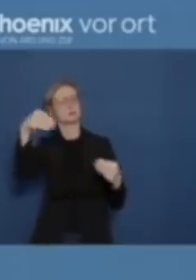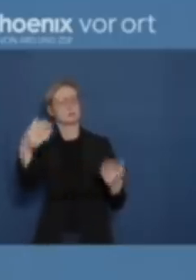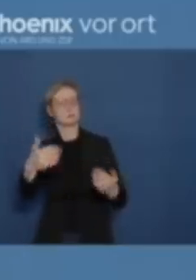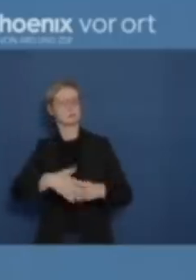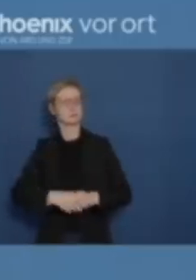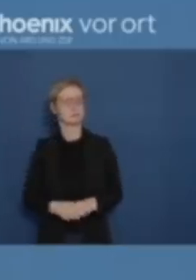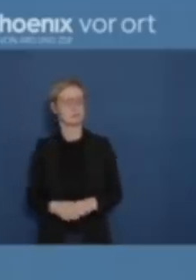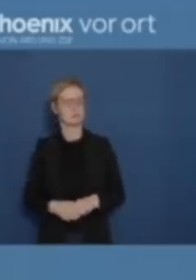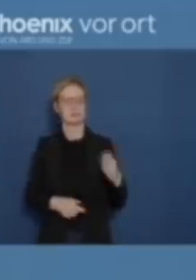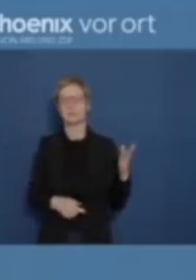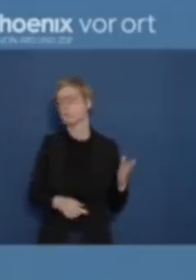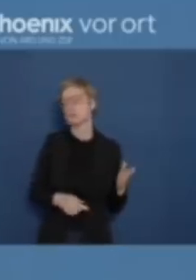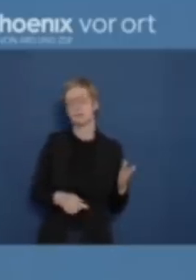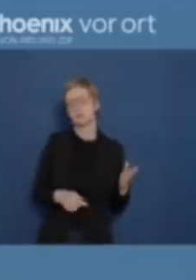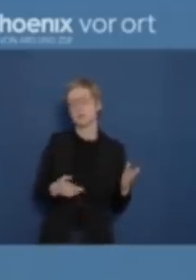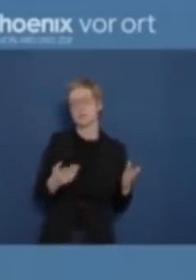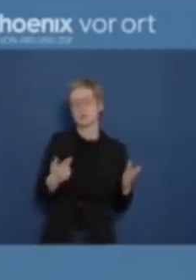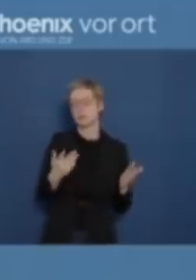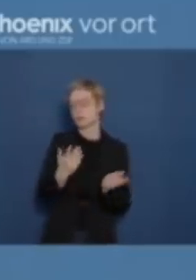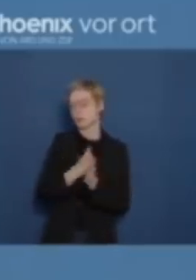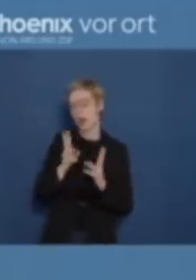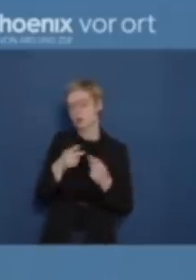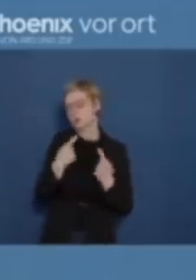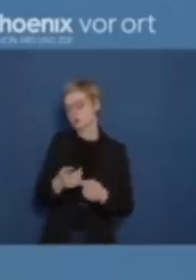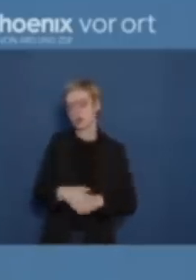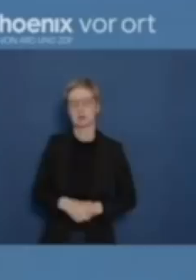Ich habe jetzt das gesagt, was ich dazu zu sagen habe.